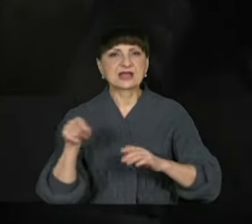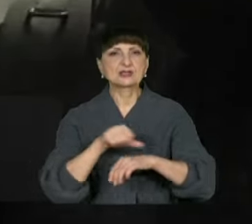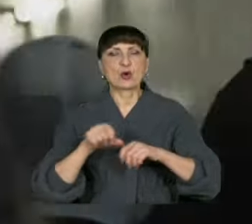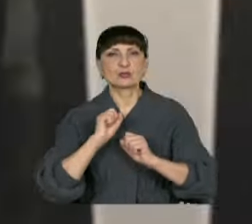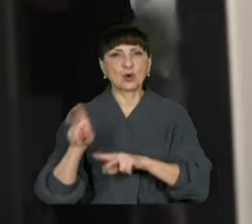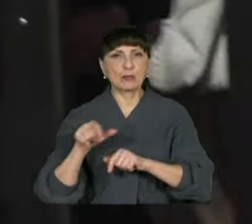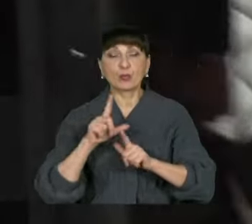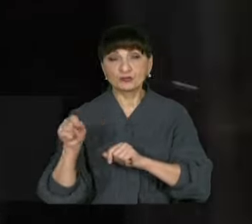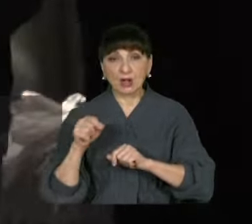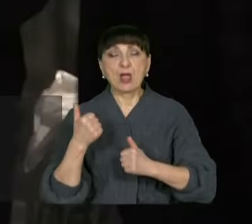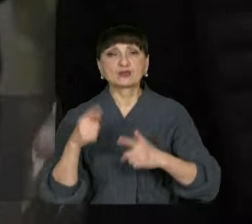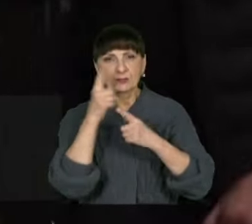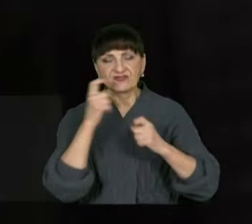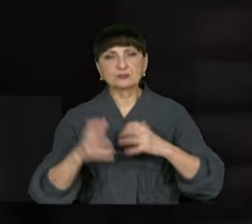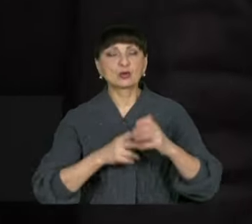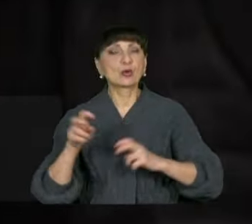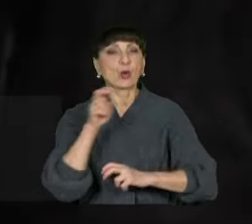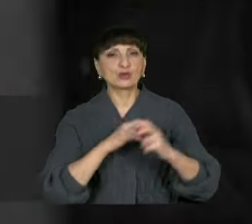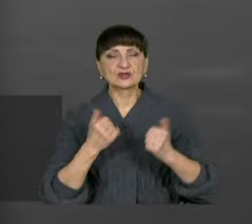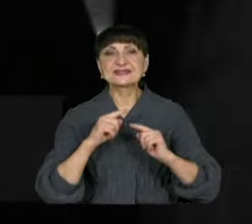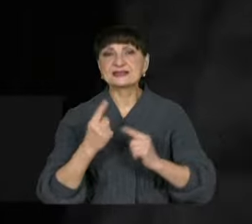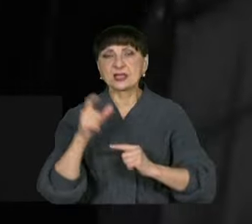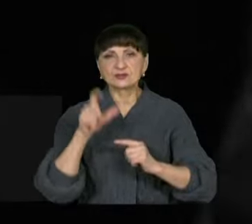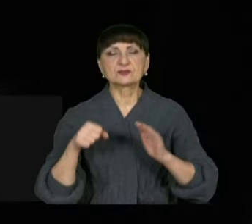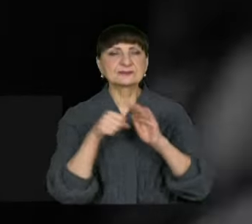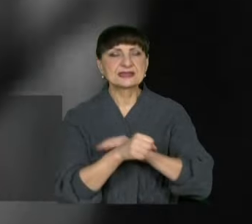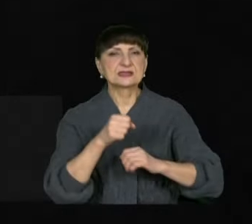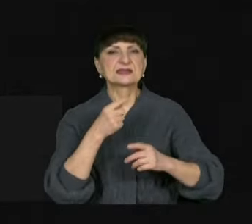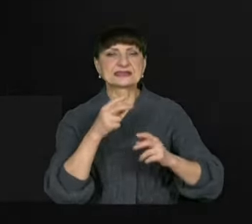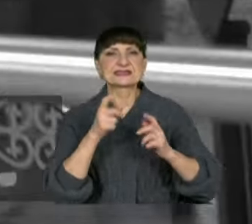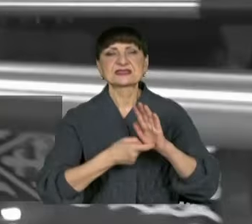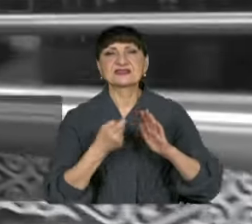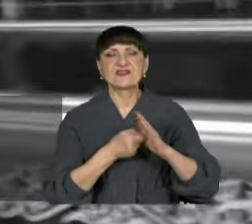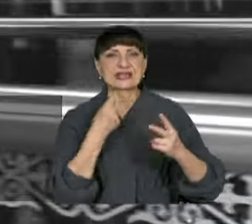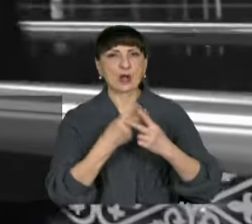Их объявили в международный розыск. Сейчас задержанного водворили в следственный изолятор Астаны.